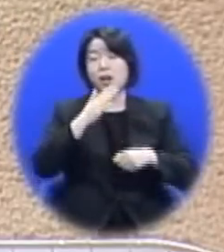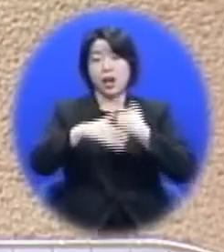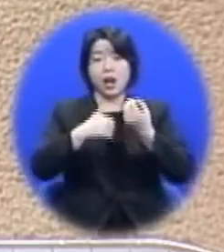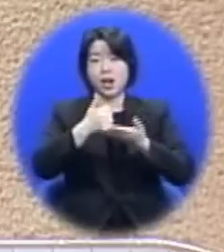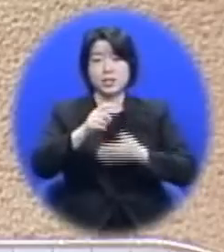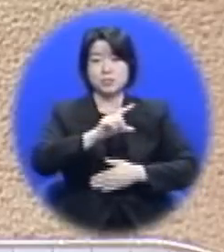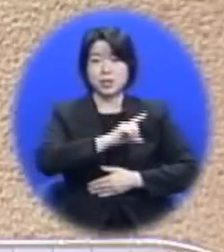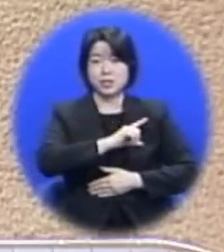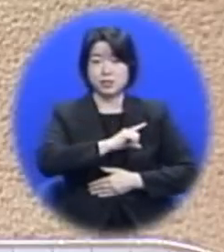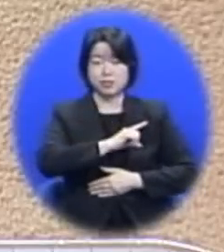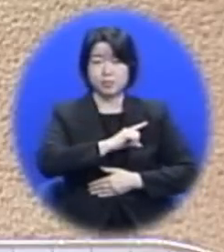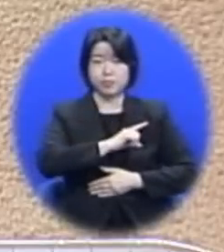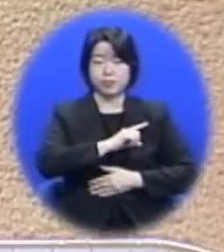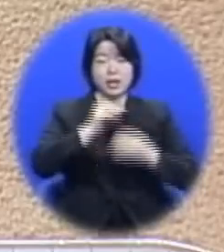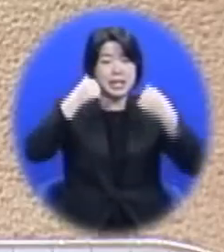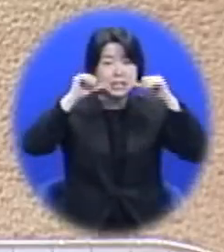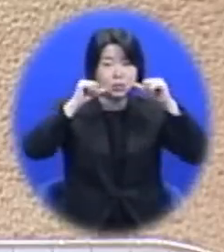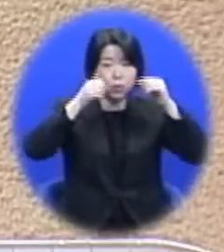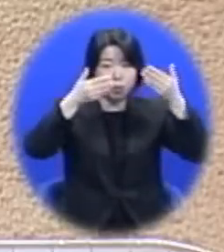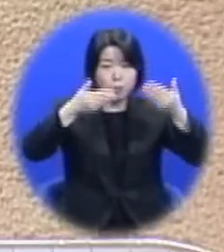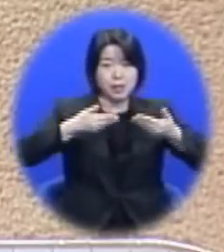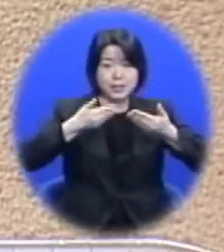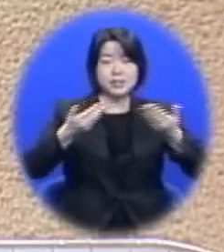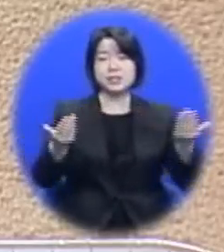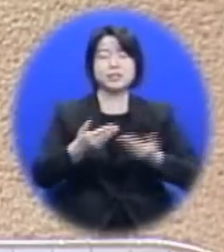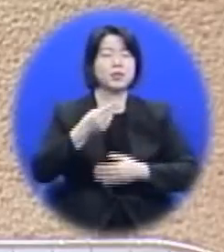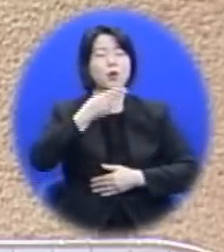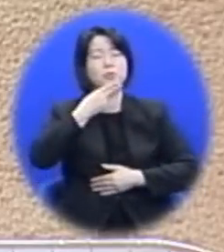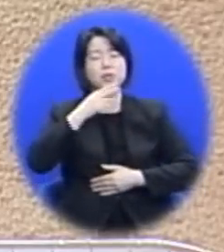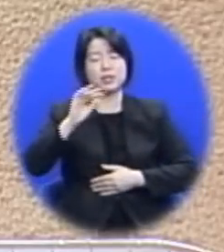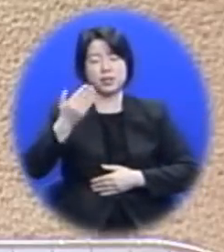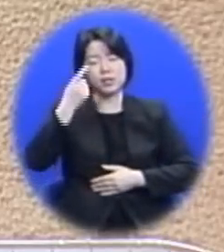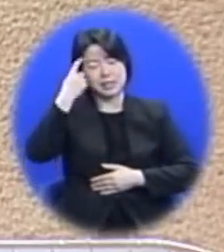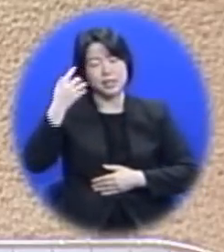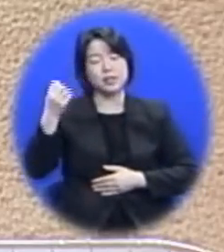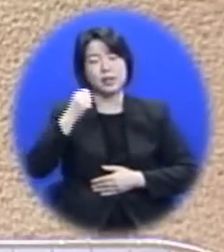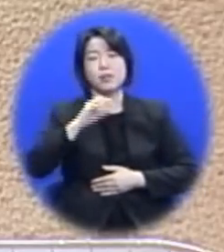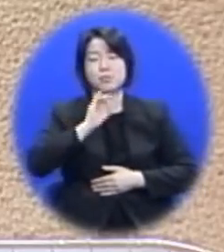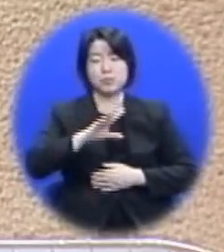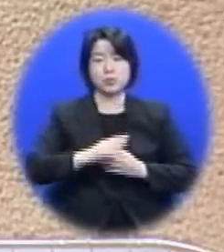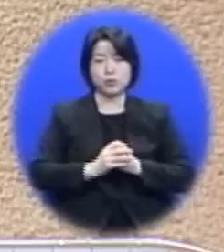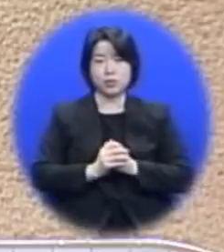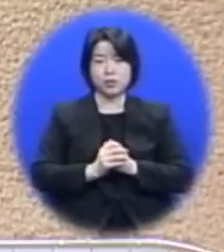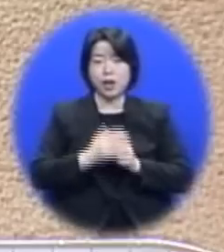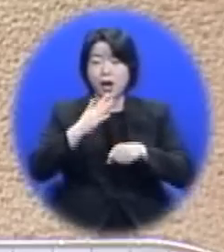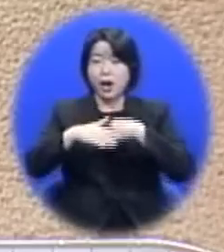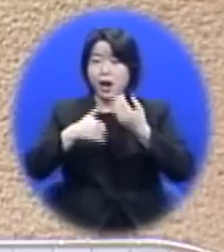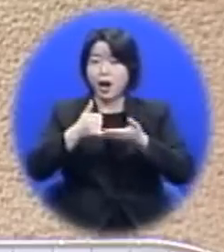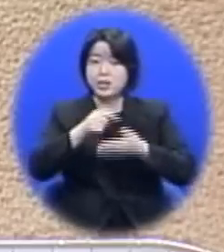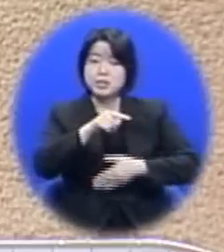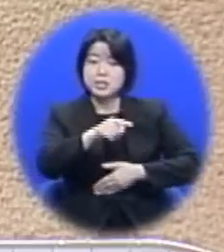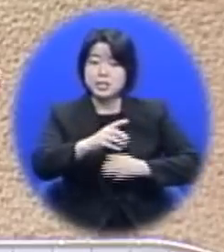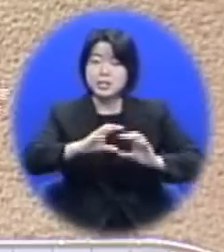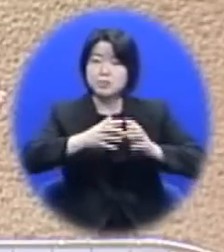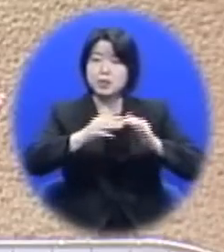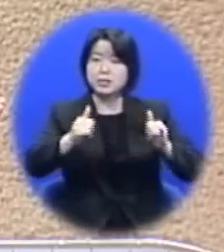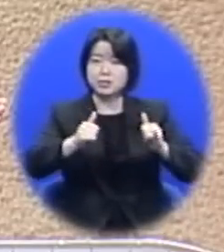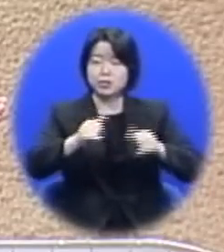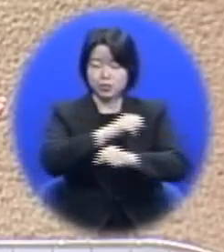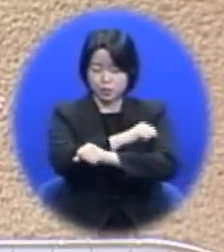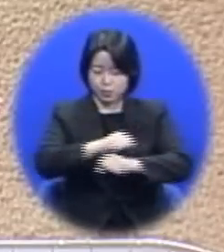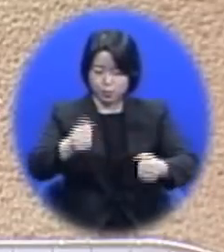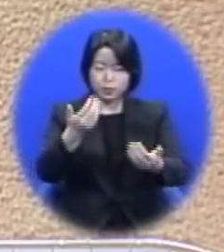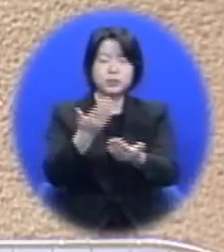하나님의 이름이 조롱받는 일은 없어야 되지 않습니까? 하나님, 이 백성을 용서해